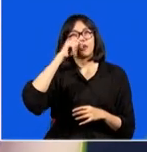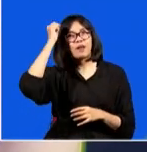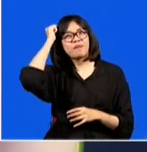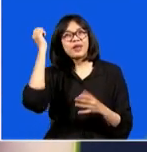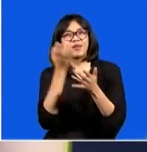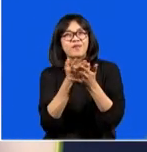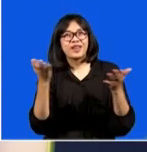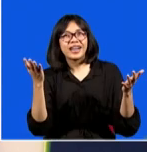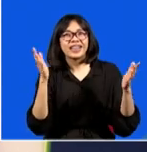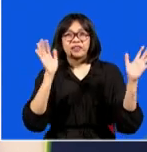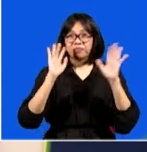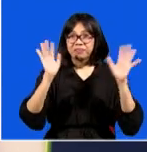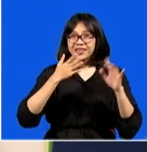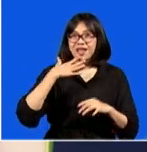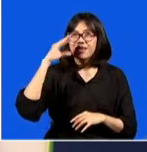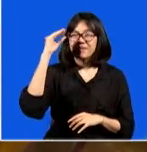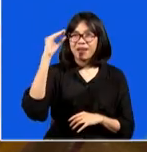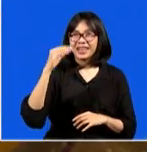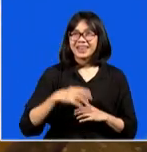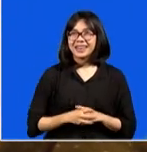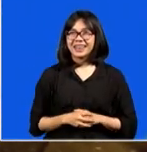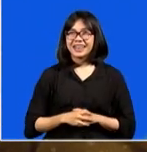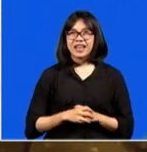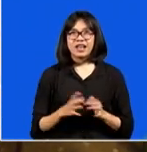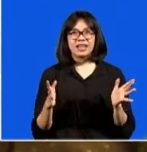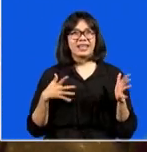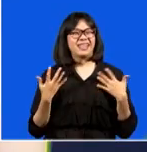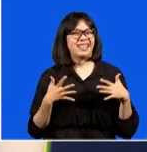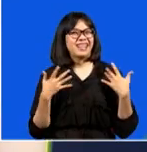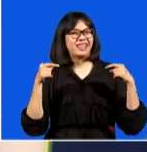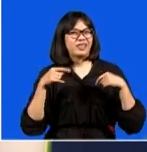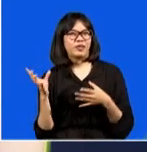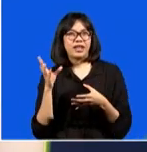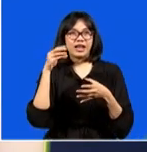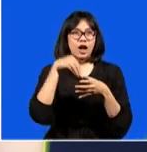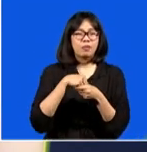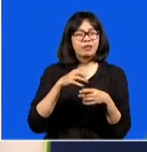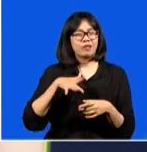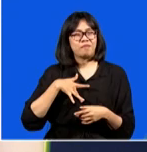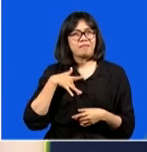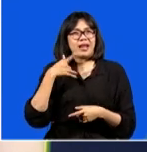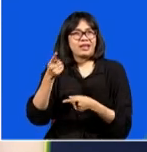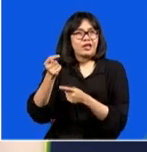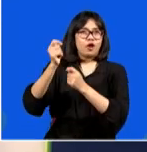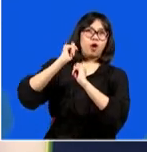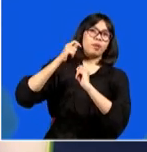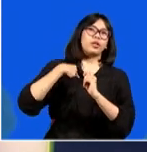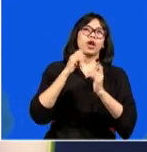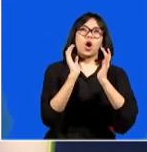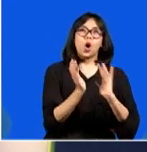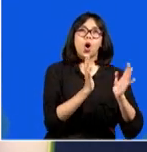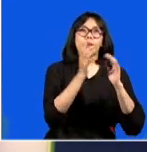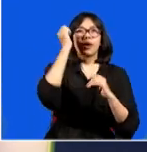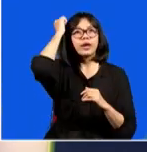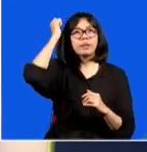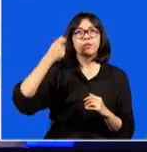Selamat pagi Wah senang sekali bisa hadir di sini sebuah kehormatan bisa ngobrol sama Mas menteri dan tadi